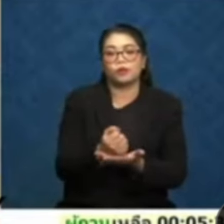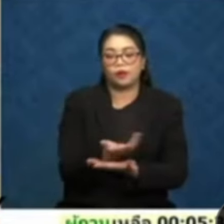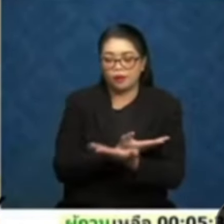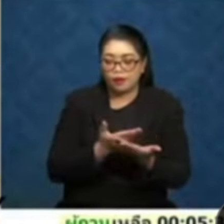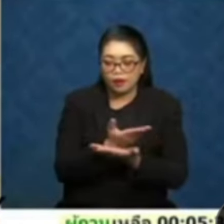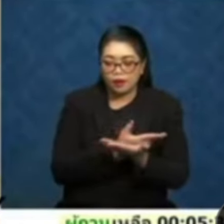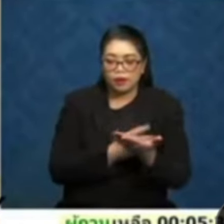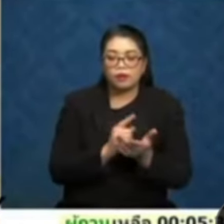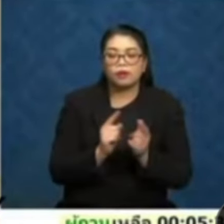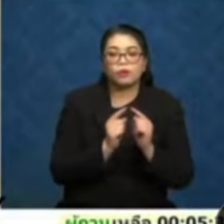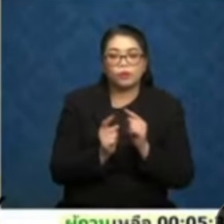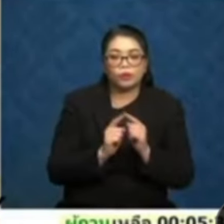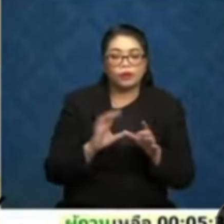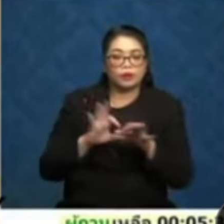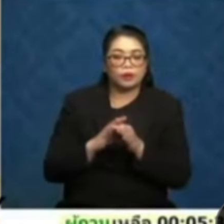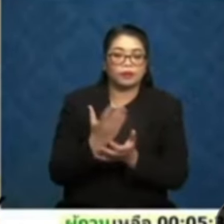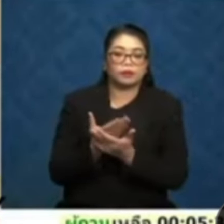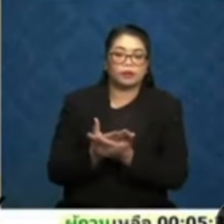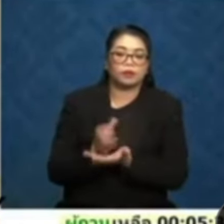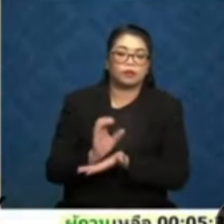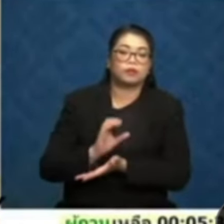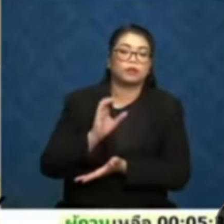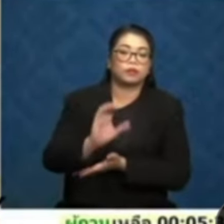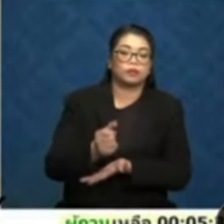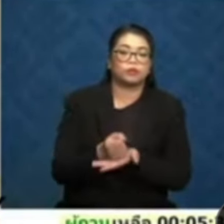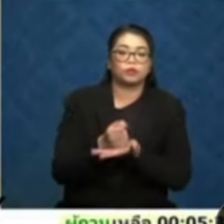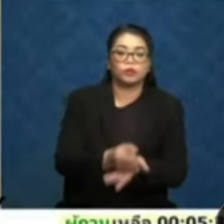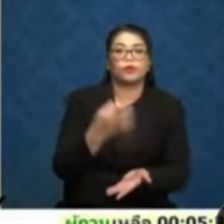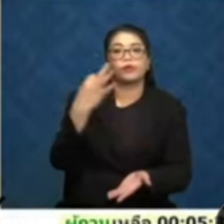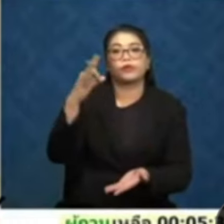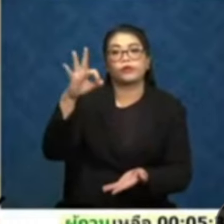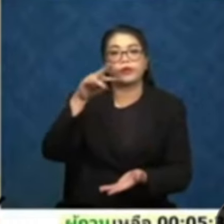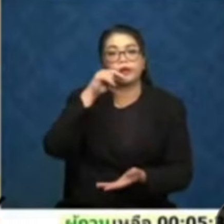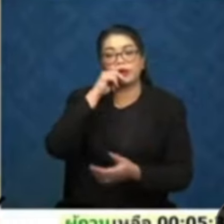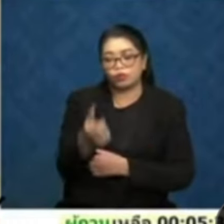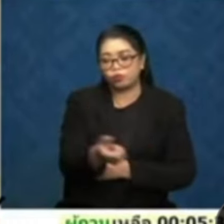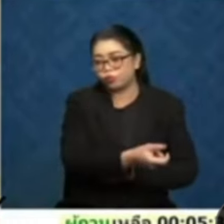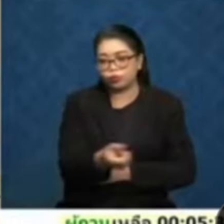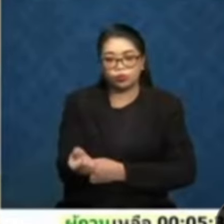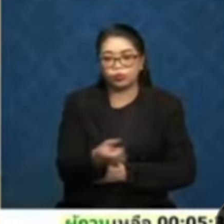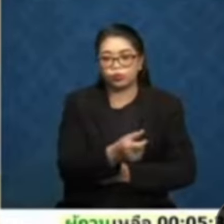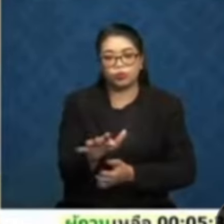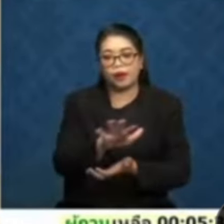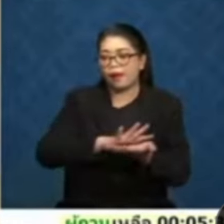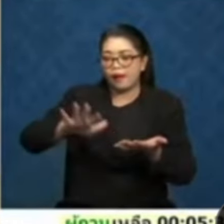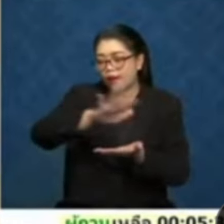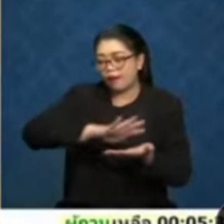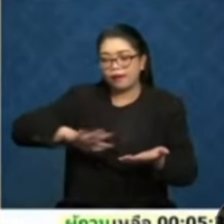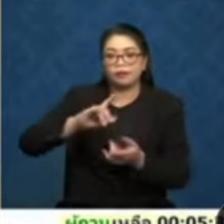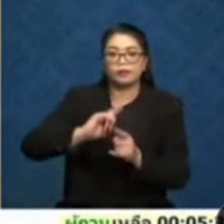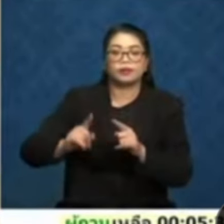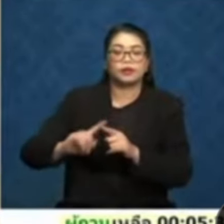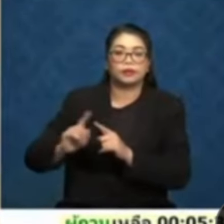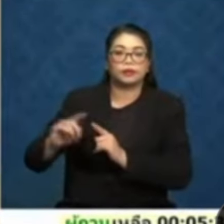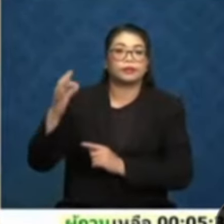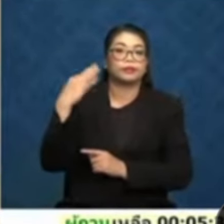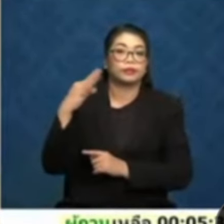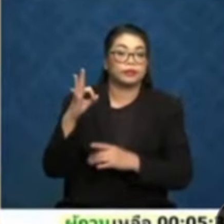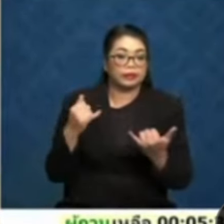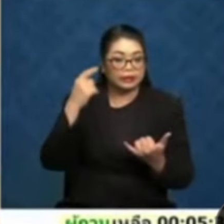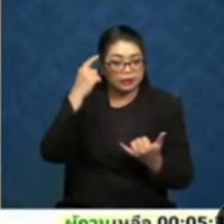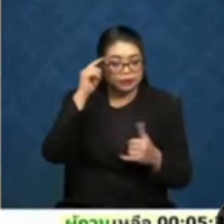เหลือให้พี่น้องประชาชนนั้นได้รับการดูแลต่อไปดิฉันคิดว่าในส่วนนี้คือสิ่งที่เรามีความคิดเห็นตรง